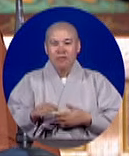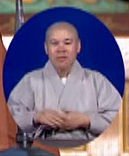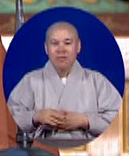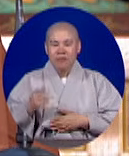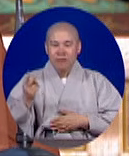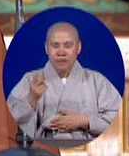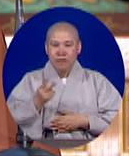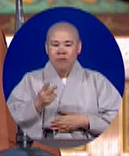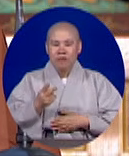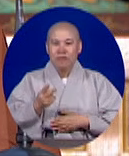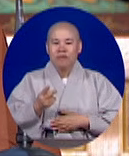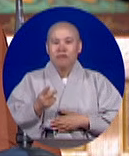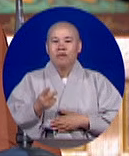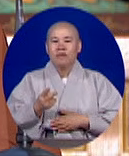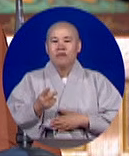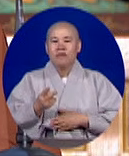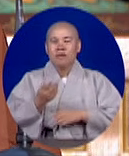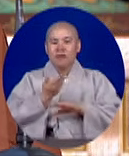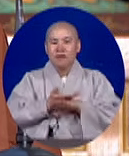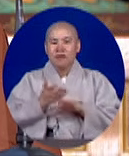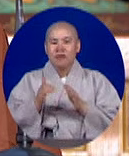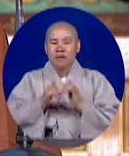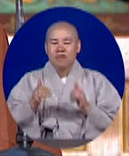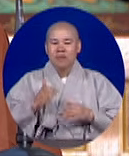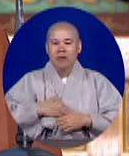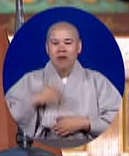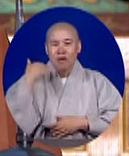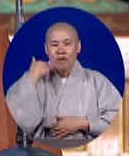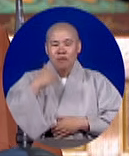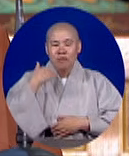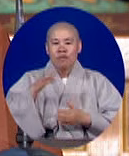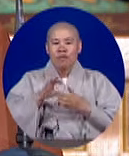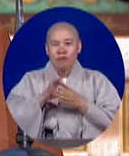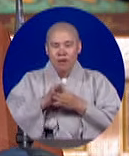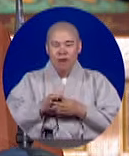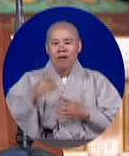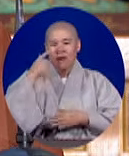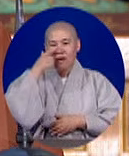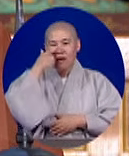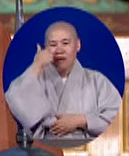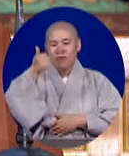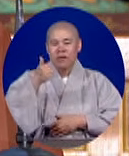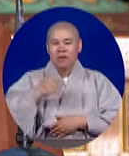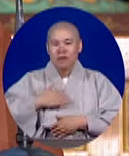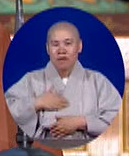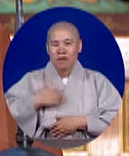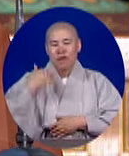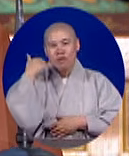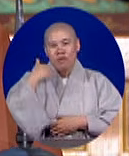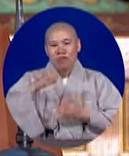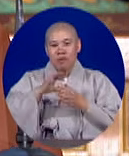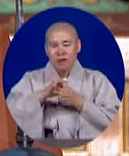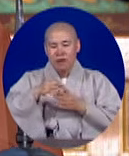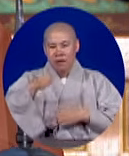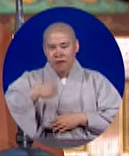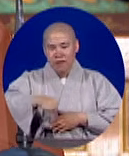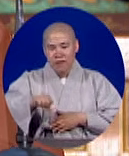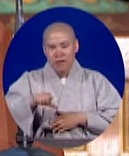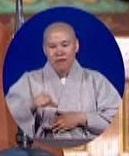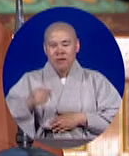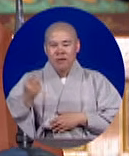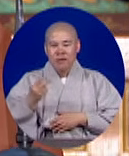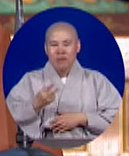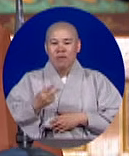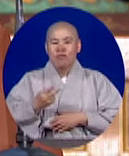그리고 어떤 사람은 나는 누구의 아버지다. 나는 누구의 아들이다. 나는